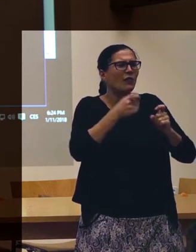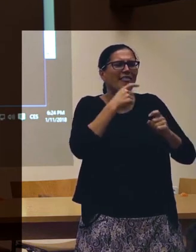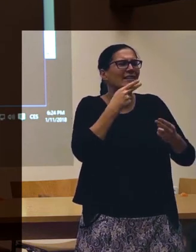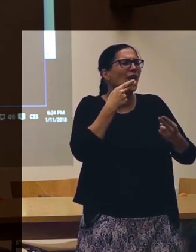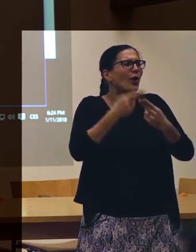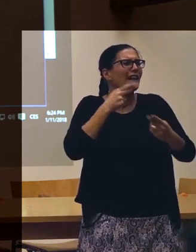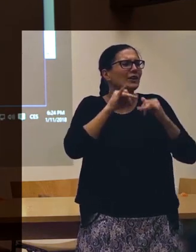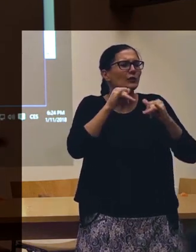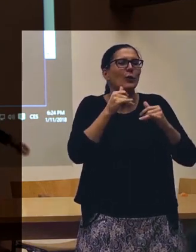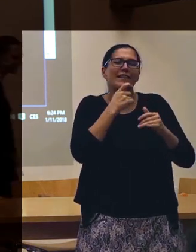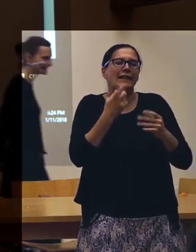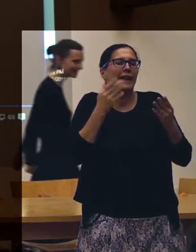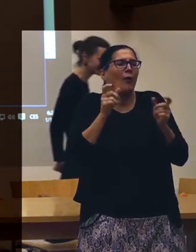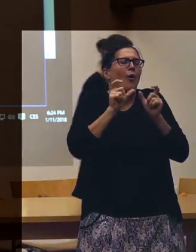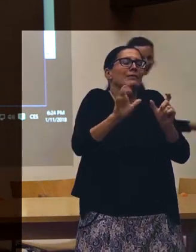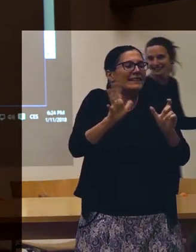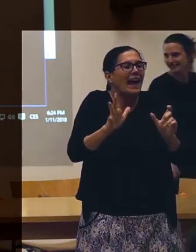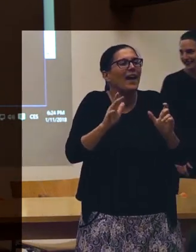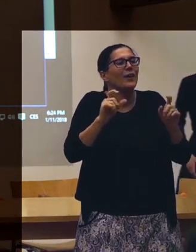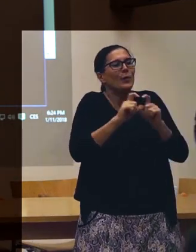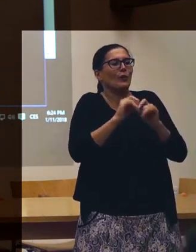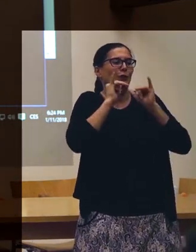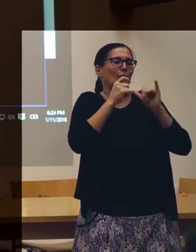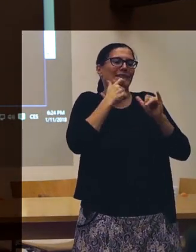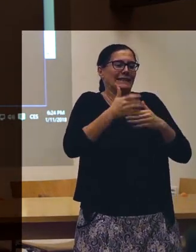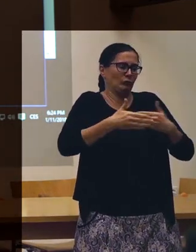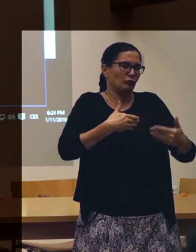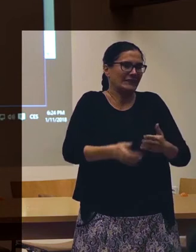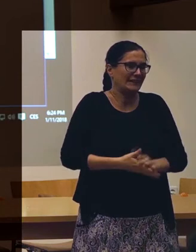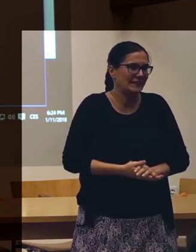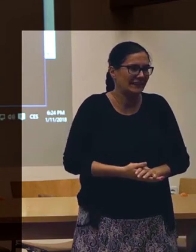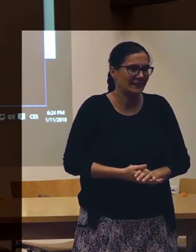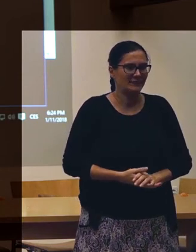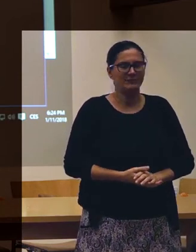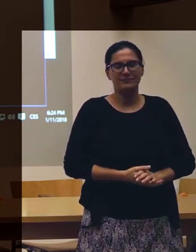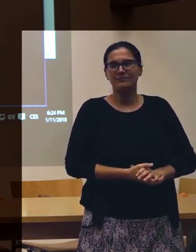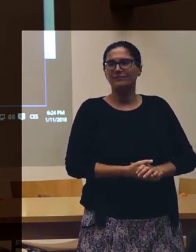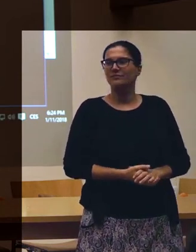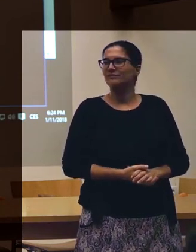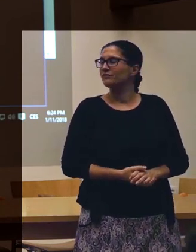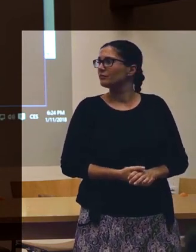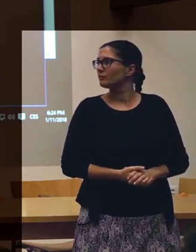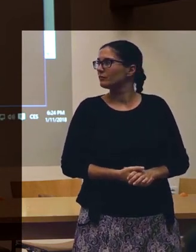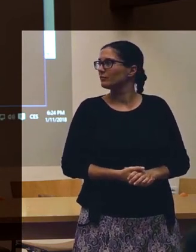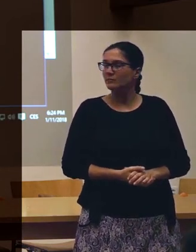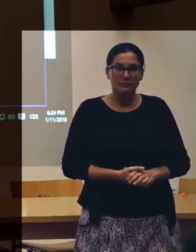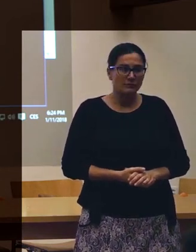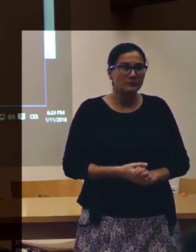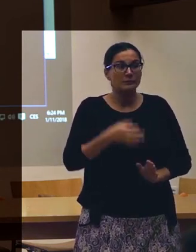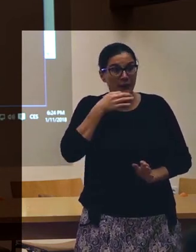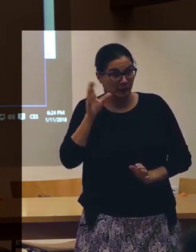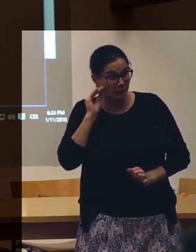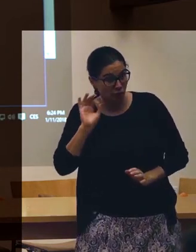snažím oddělit od vás, ale snažím se oddělit ten zvuk od těchto stěn. Marie, can you hear